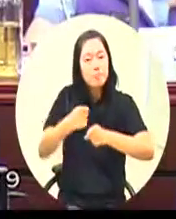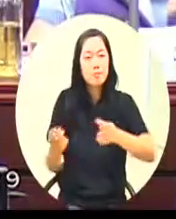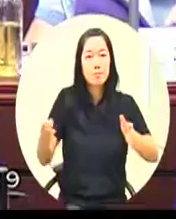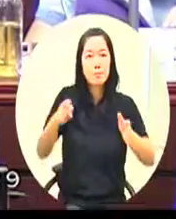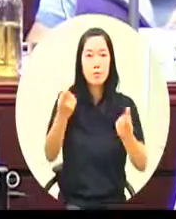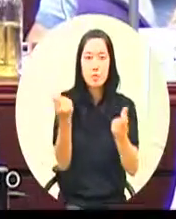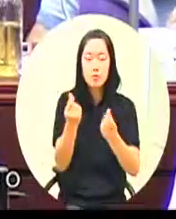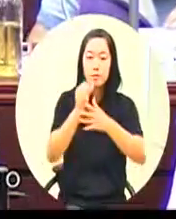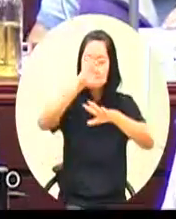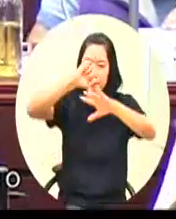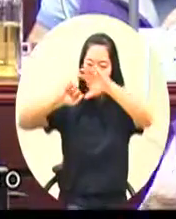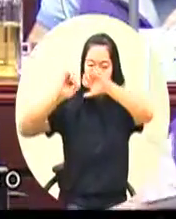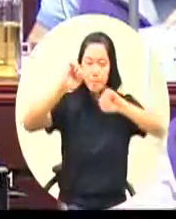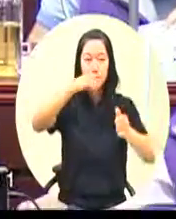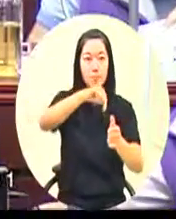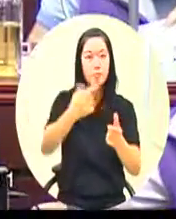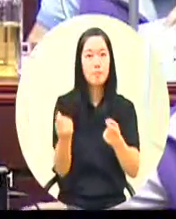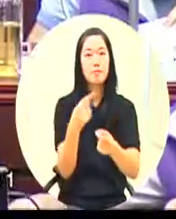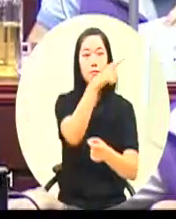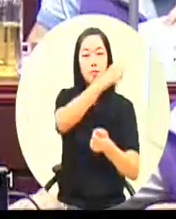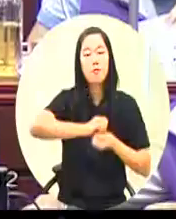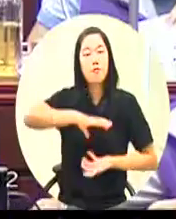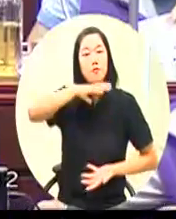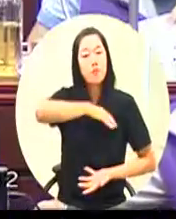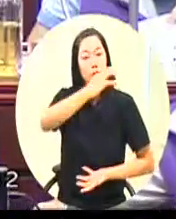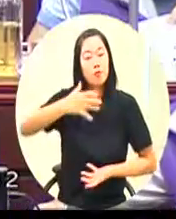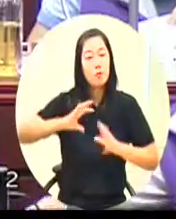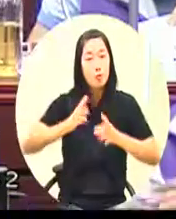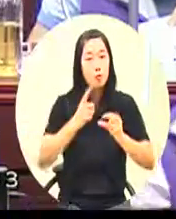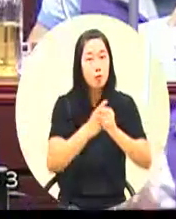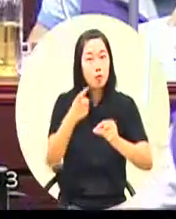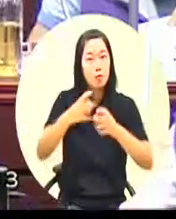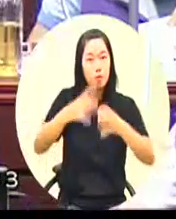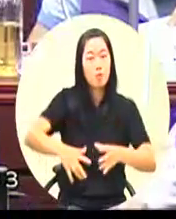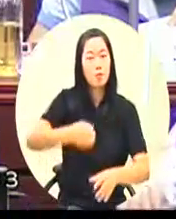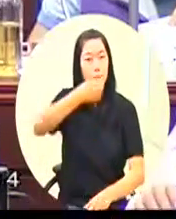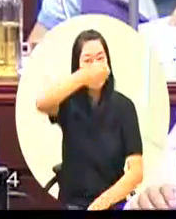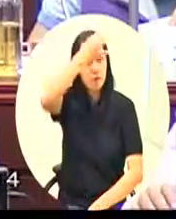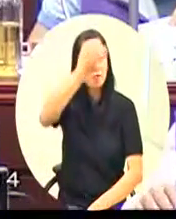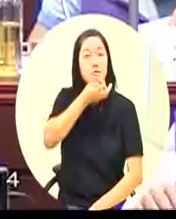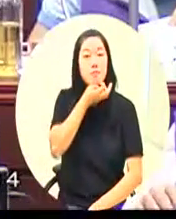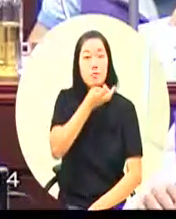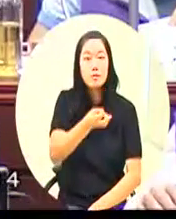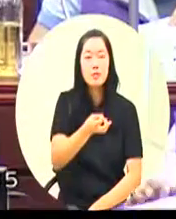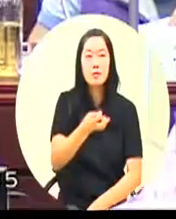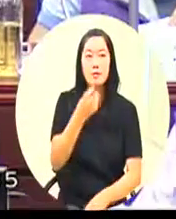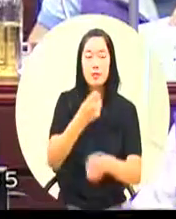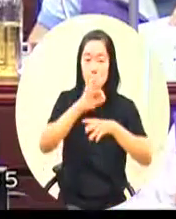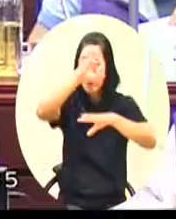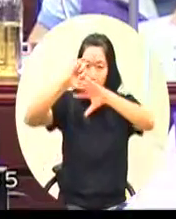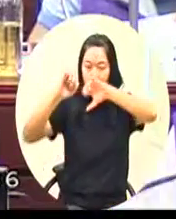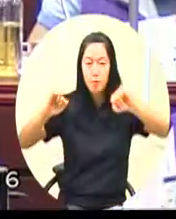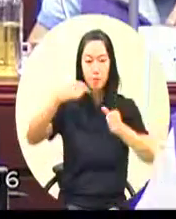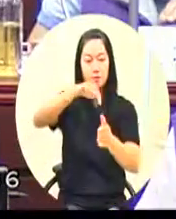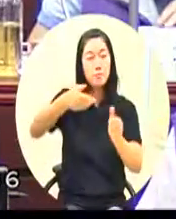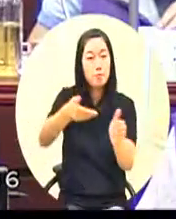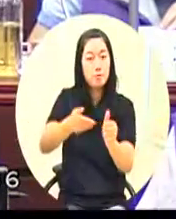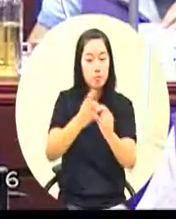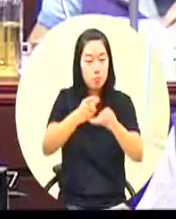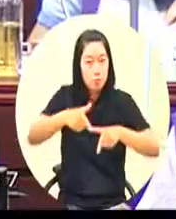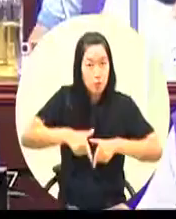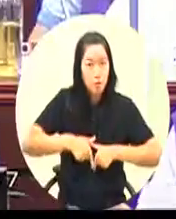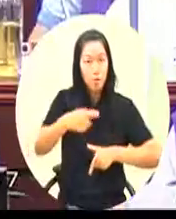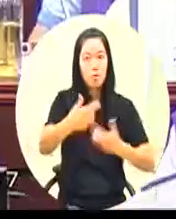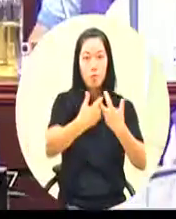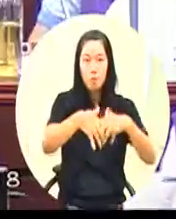索教育，我们在寿山国中设立了第一个就是青少年探索教育中心。那这个探索教育中心所有的设备是